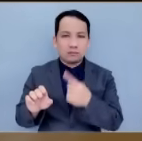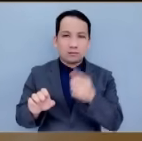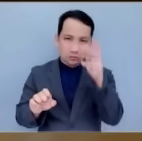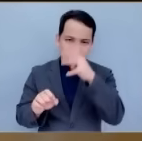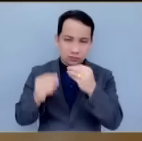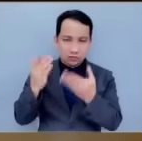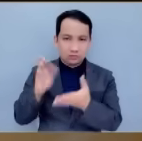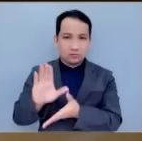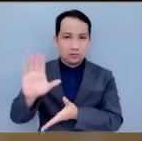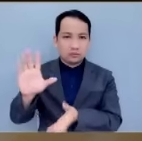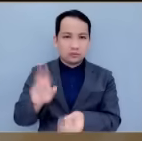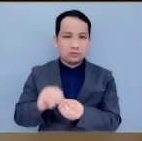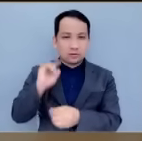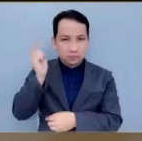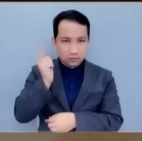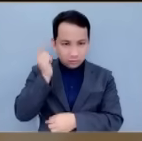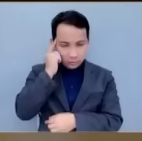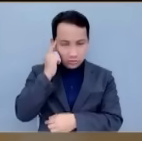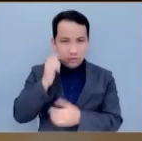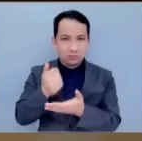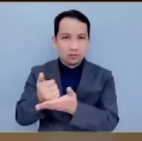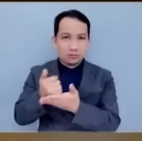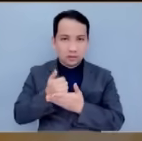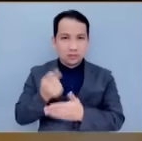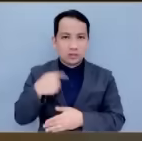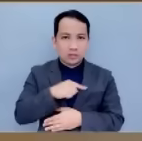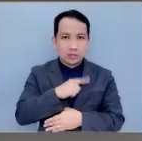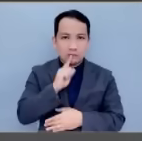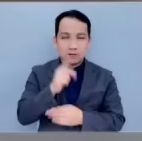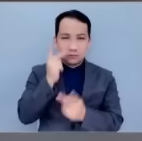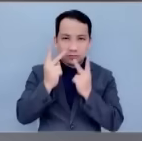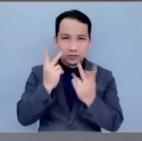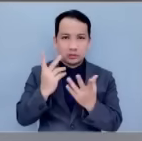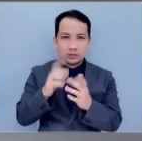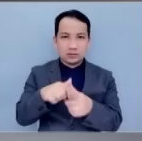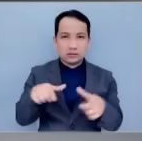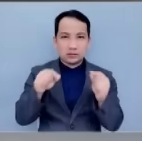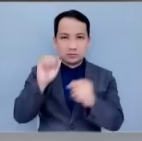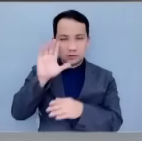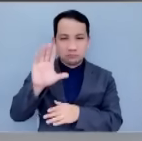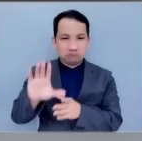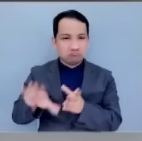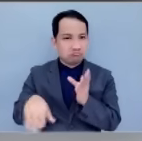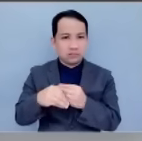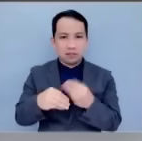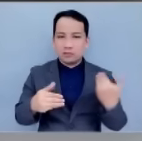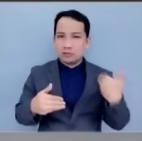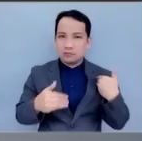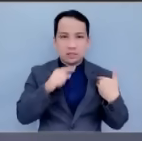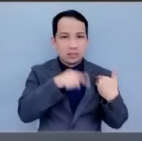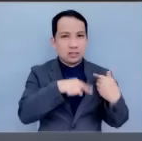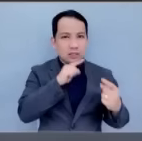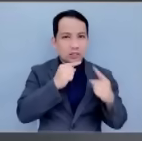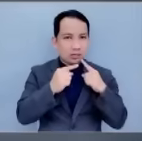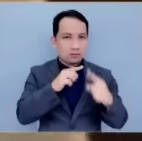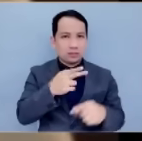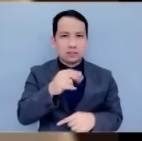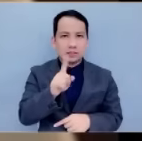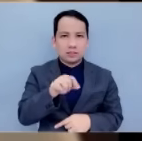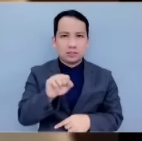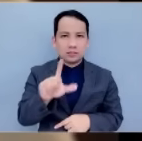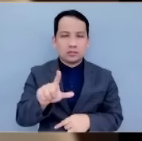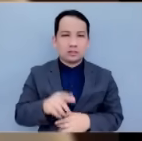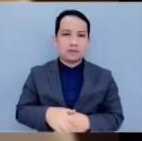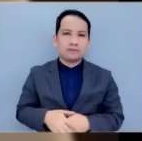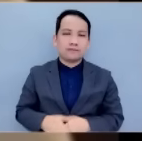na rin sila sa gobyerno na matulungan silang makabisita sa Japan. Magdadalawang buwan na rin kasing hindi nila nakakausap si Hazel. Kung